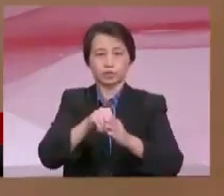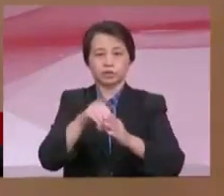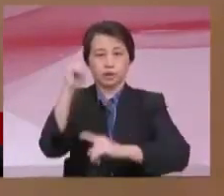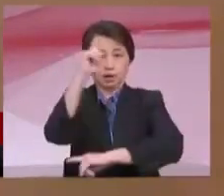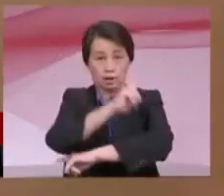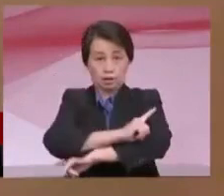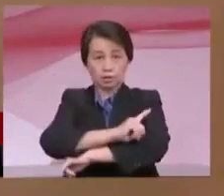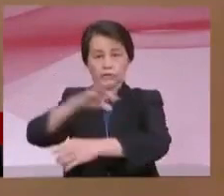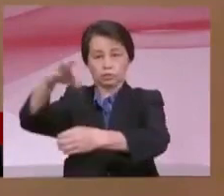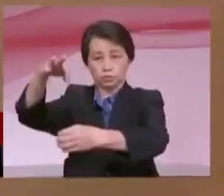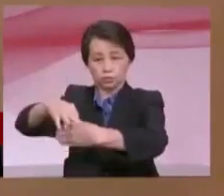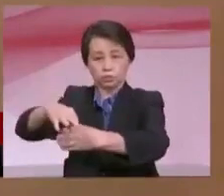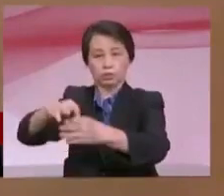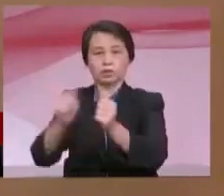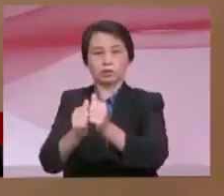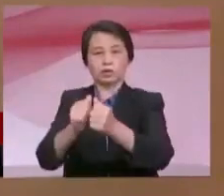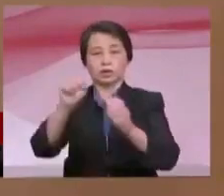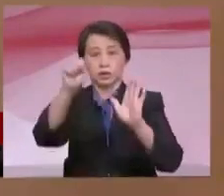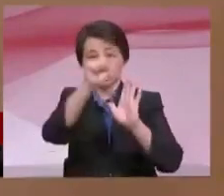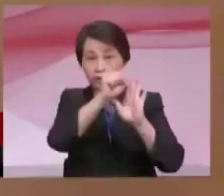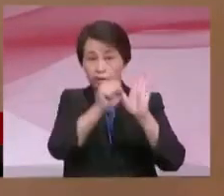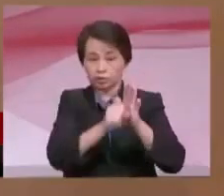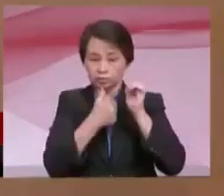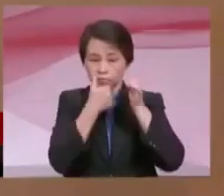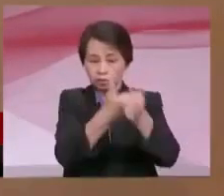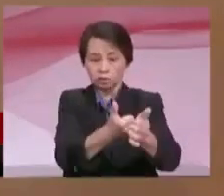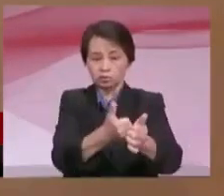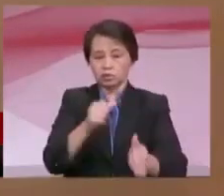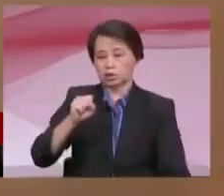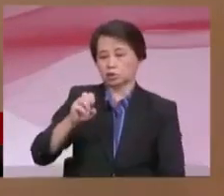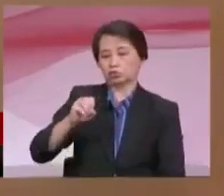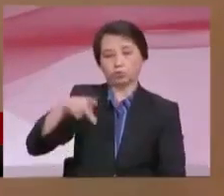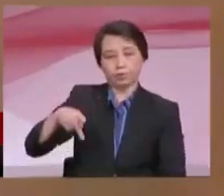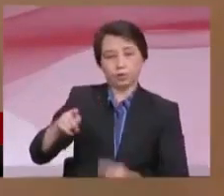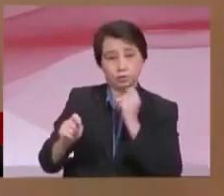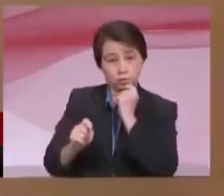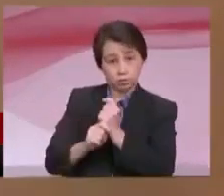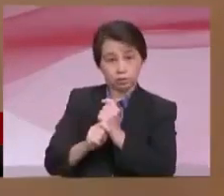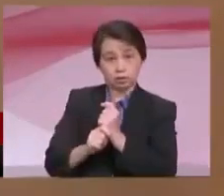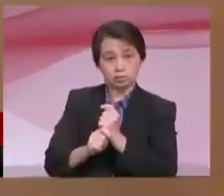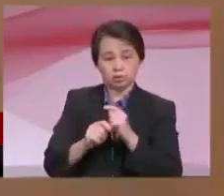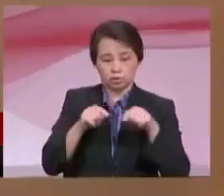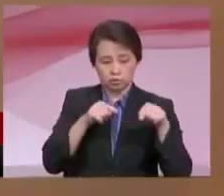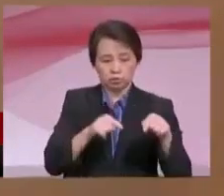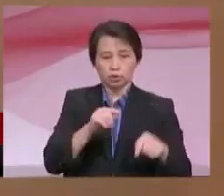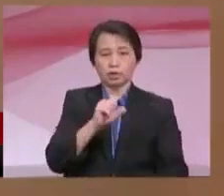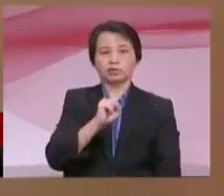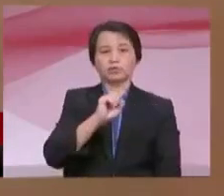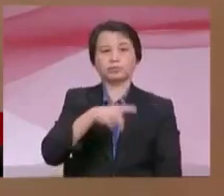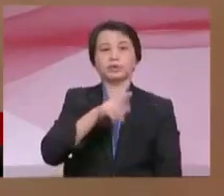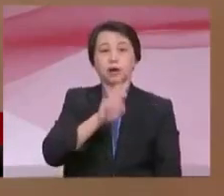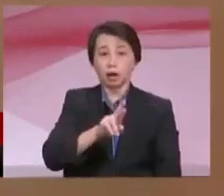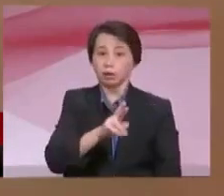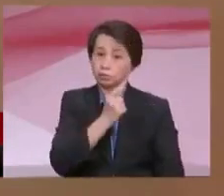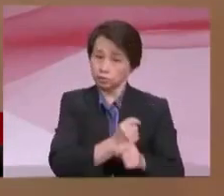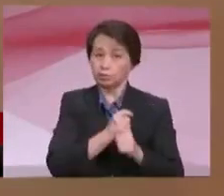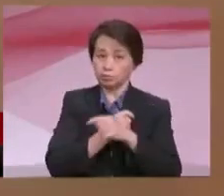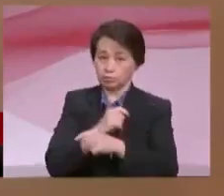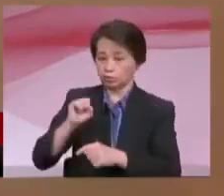pada hari mengundi dengan syarat mematuhi e-shop yang ditetapkan oleh SPR walaubagaimanapun